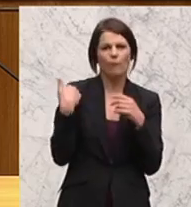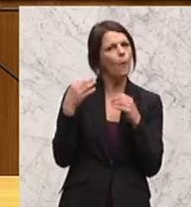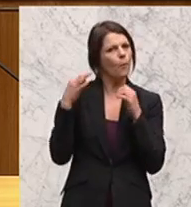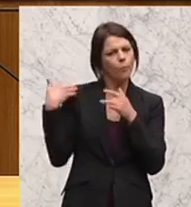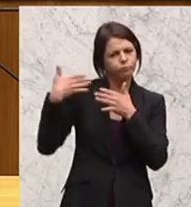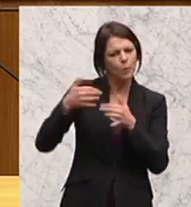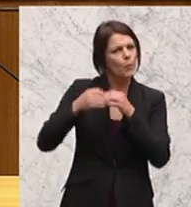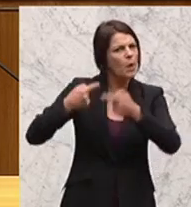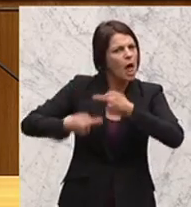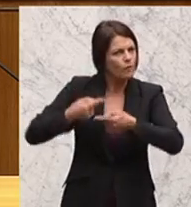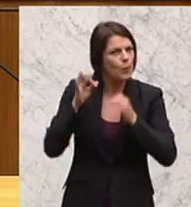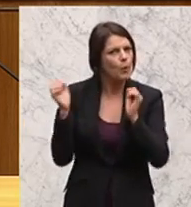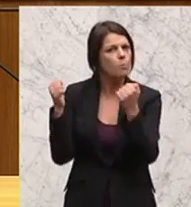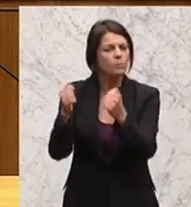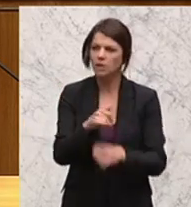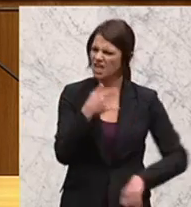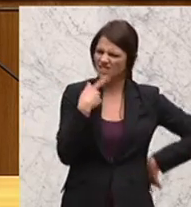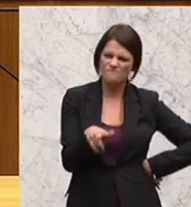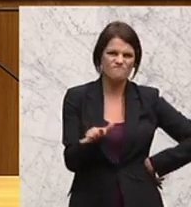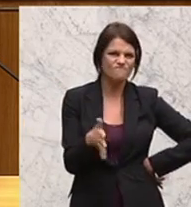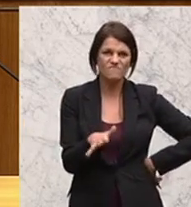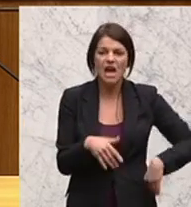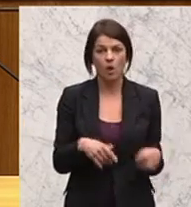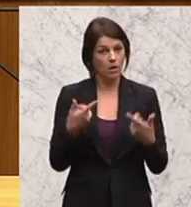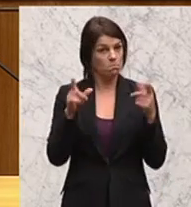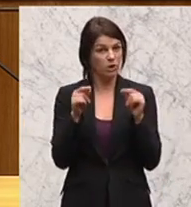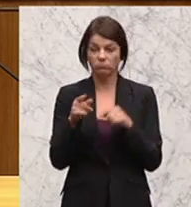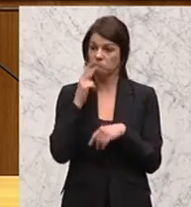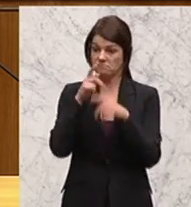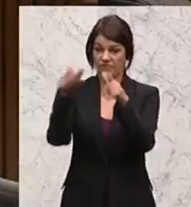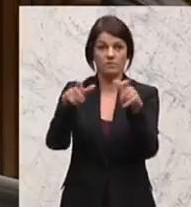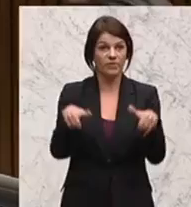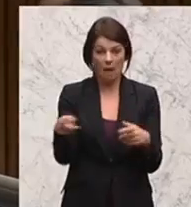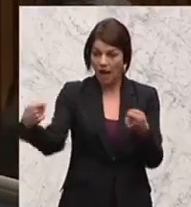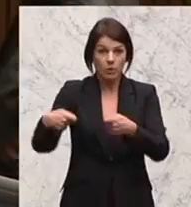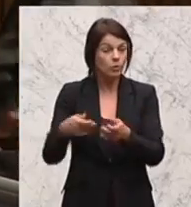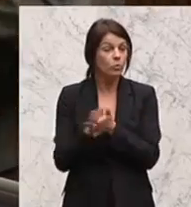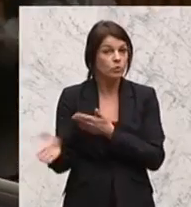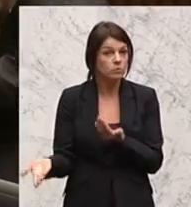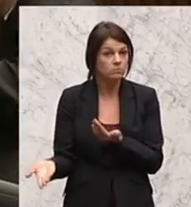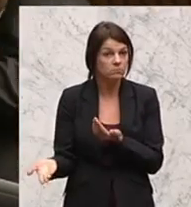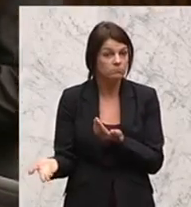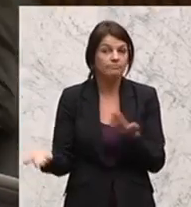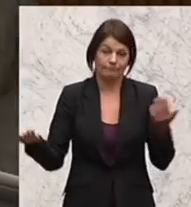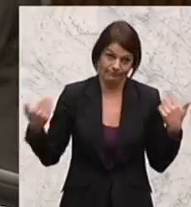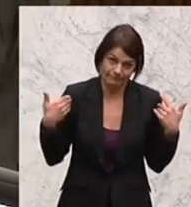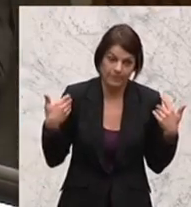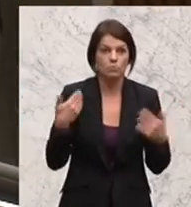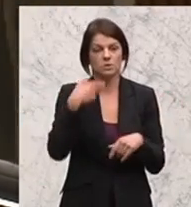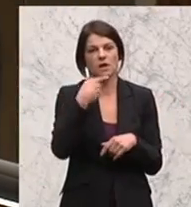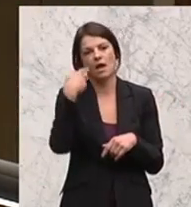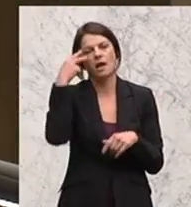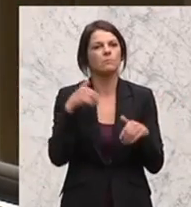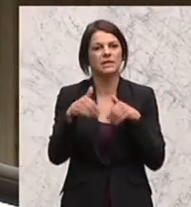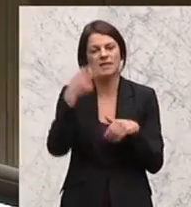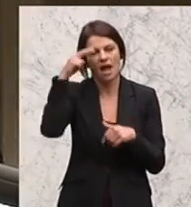Kompromisses diesen jetzt auch in Frage stellen und dann die Unternehmer auch auf ihren Investitionen sitzen bleiben. Dann muss ich sagen, Herr Minister,